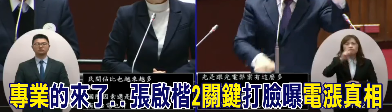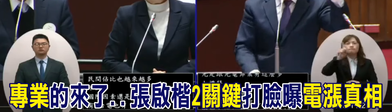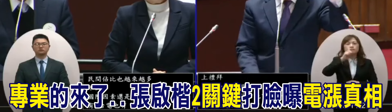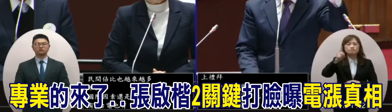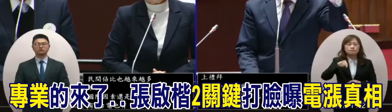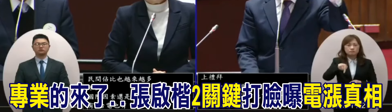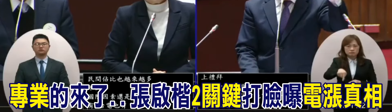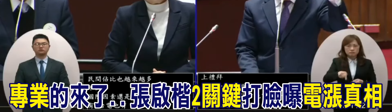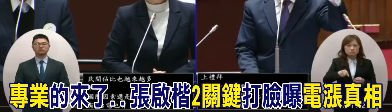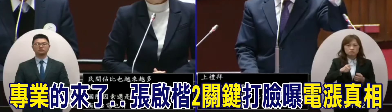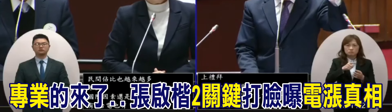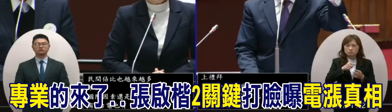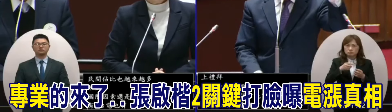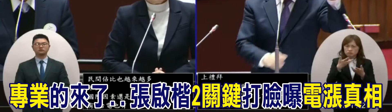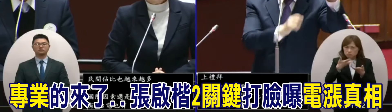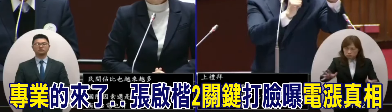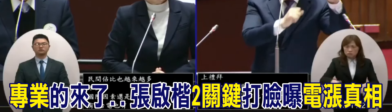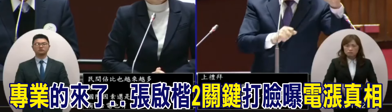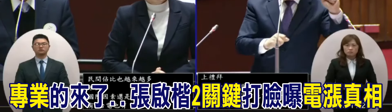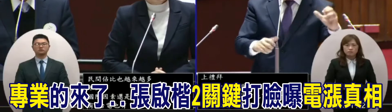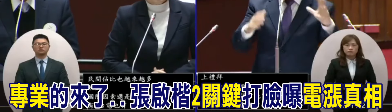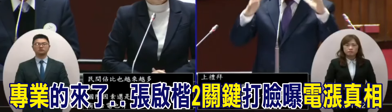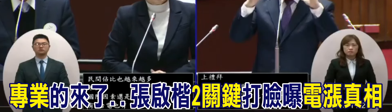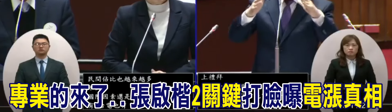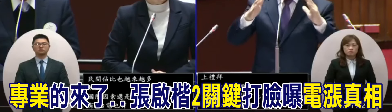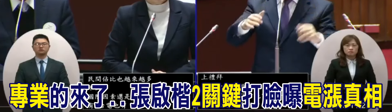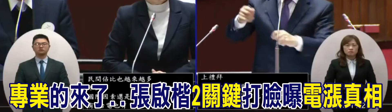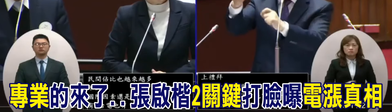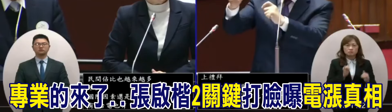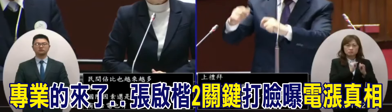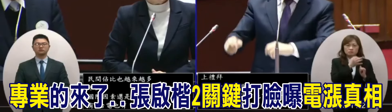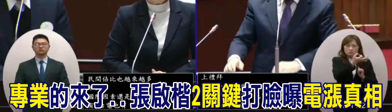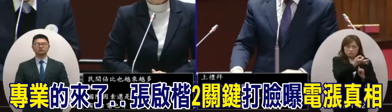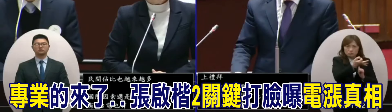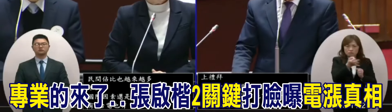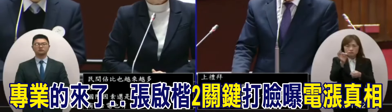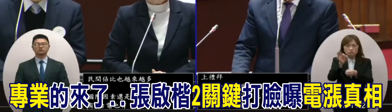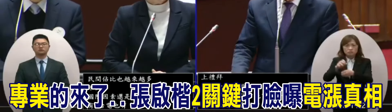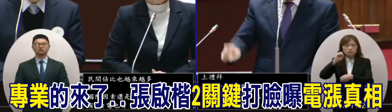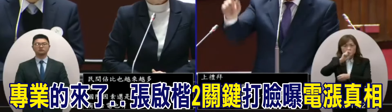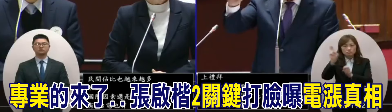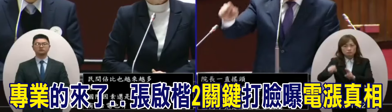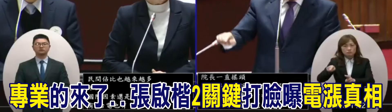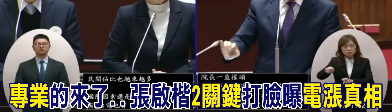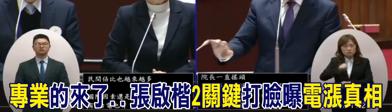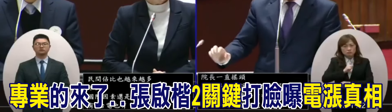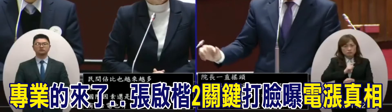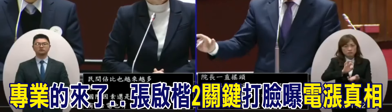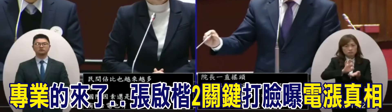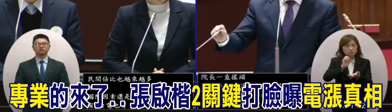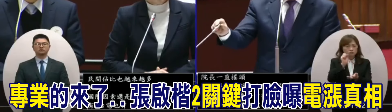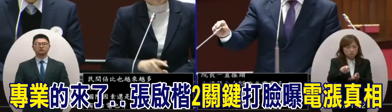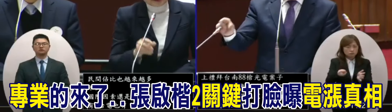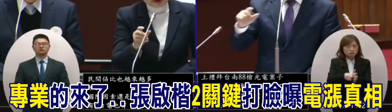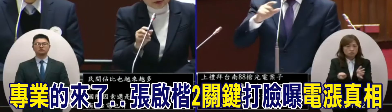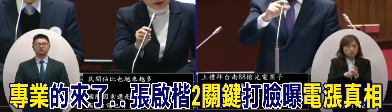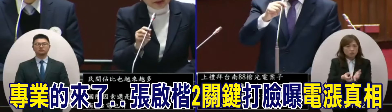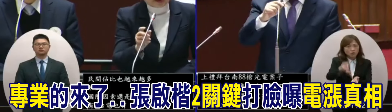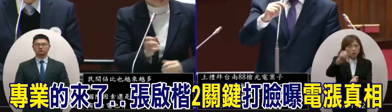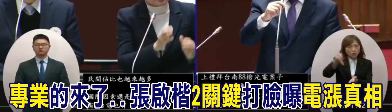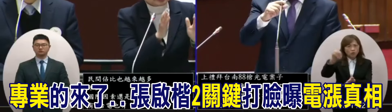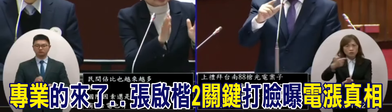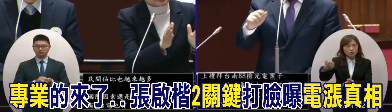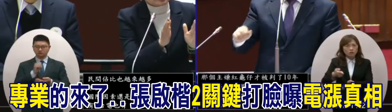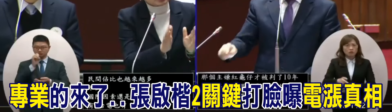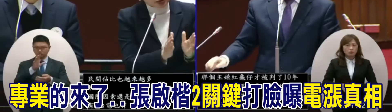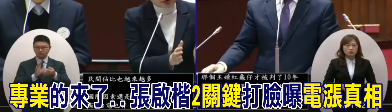的钱去补，拿我们的钱去补。可是只要台电去买的，都买得那么贵，而且发生弊案呢？ 跟委员报